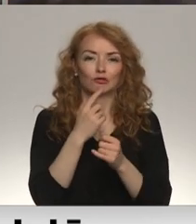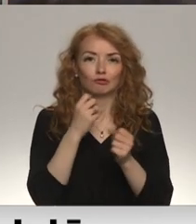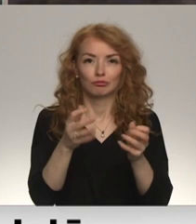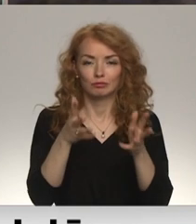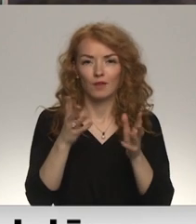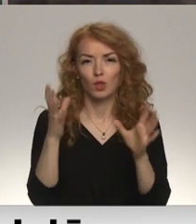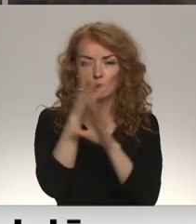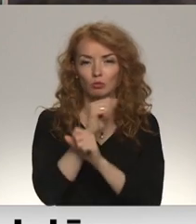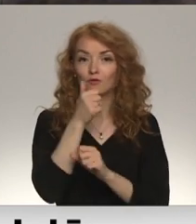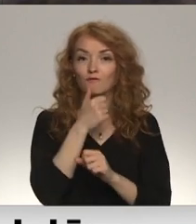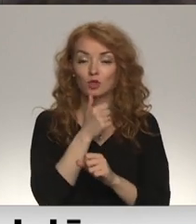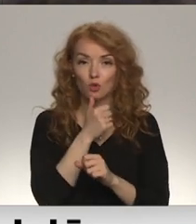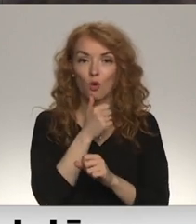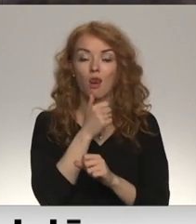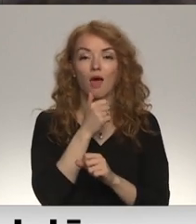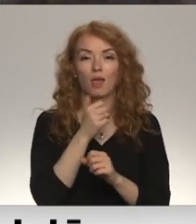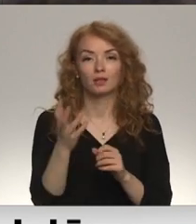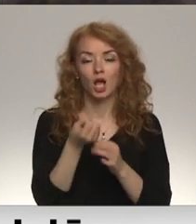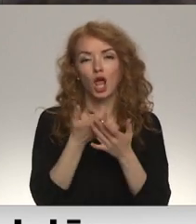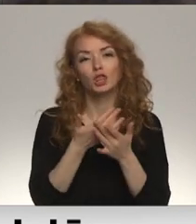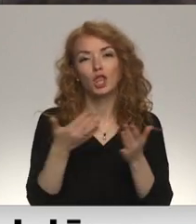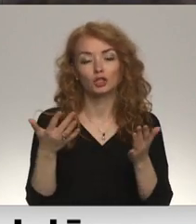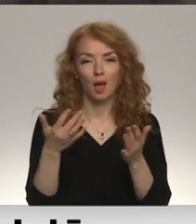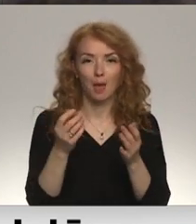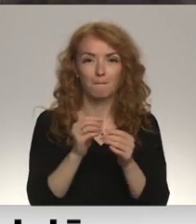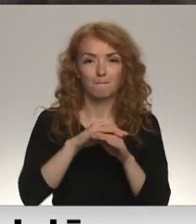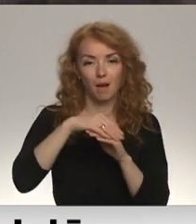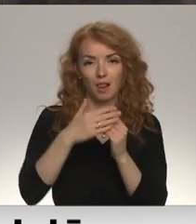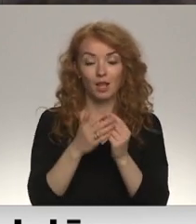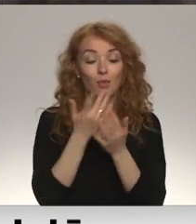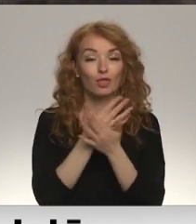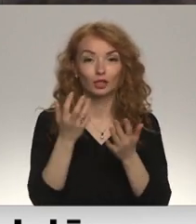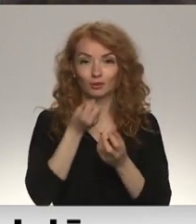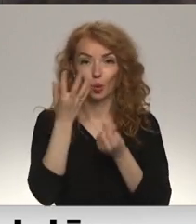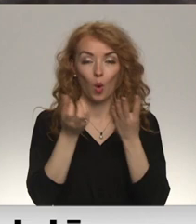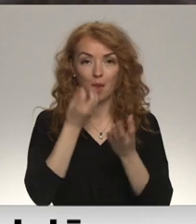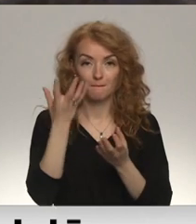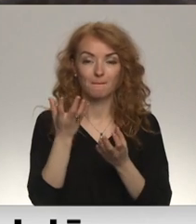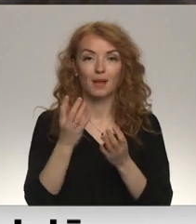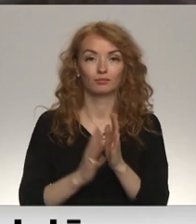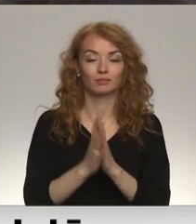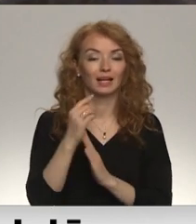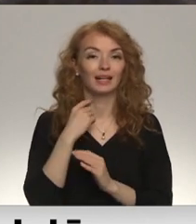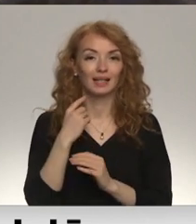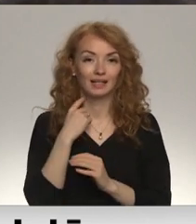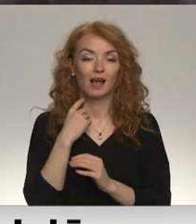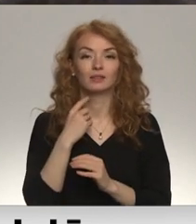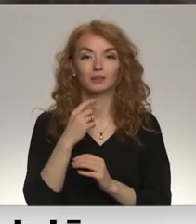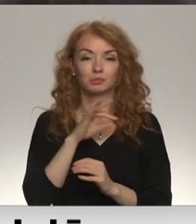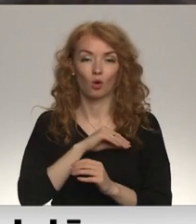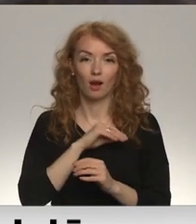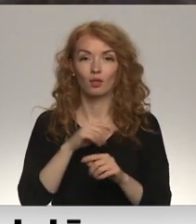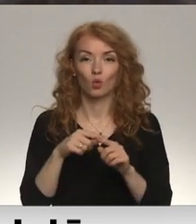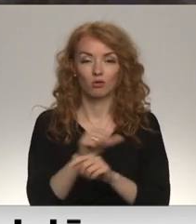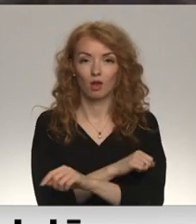tumši violetas, pildītas un ar bārkstainām maliņām. Tik dažādas tulpes šajās dienās uzziedējušas Rīgas psihiatrijas un narkoloģijas